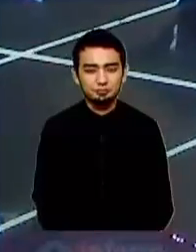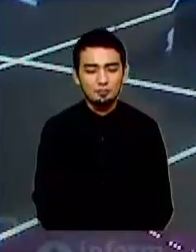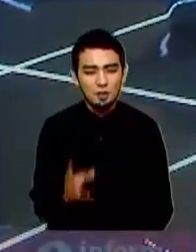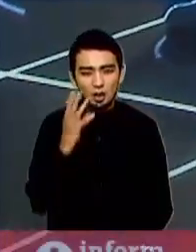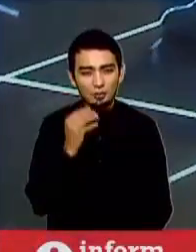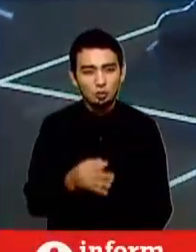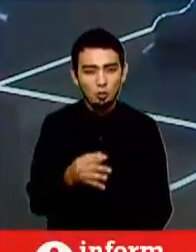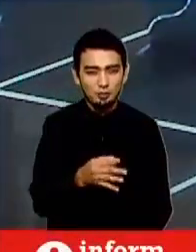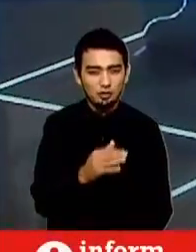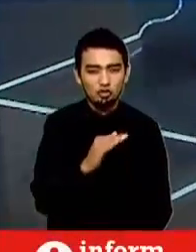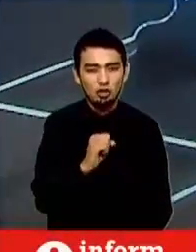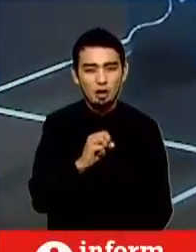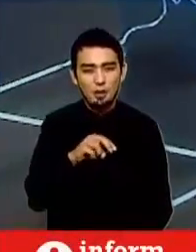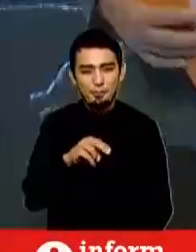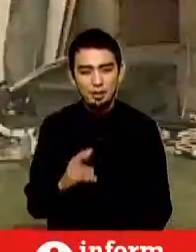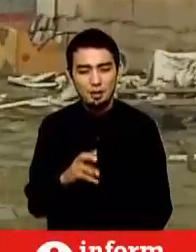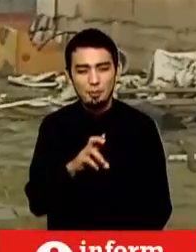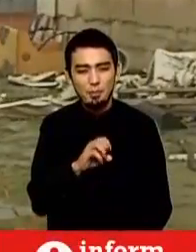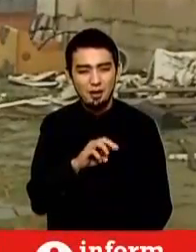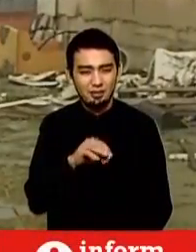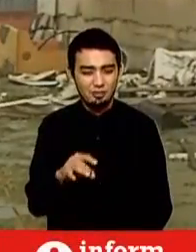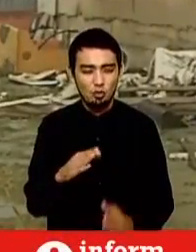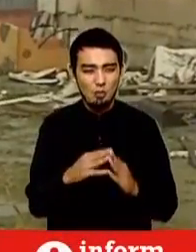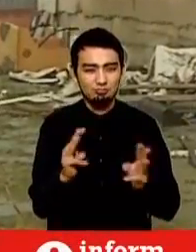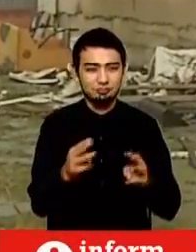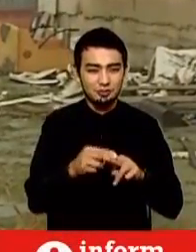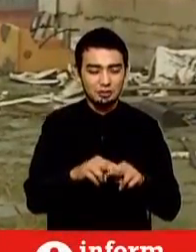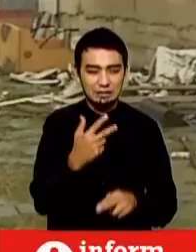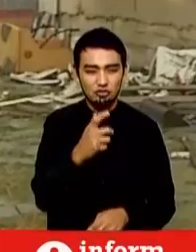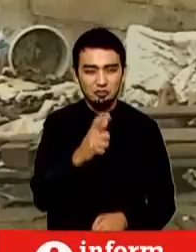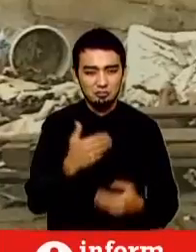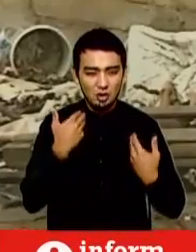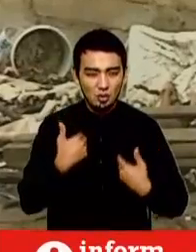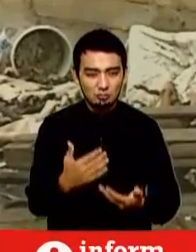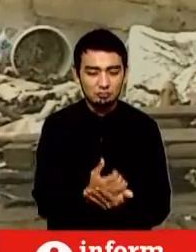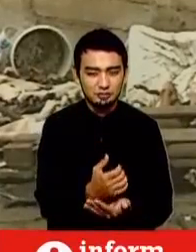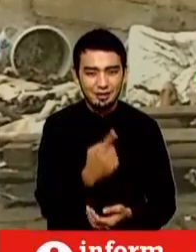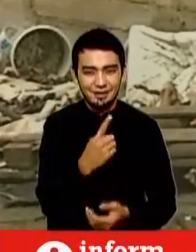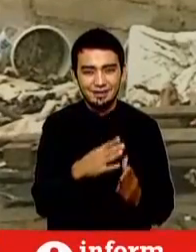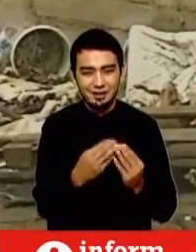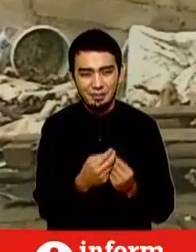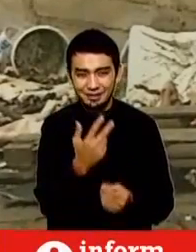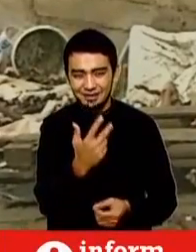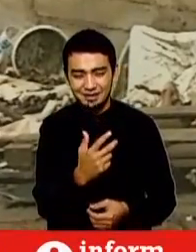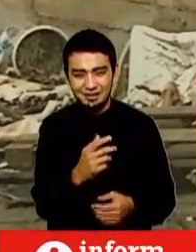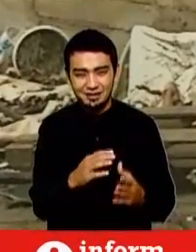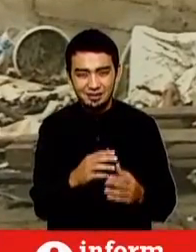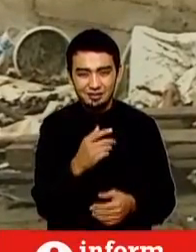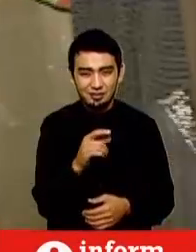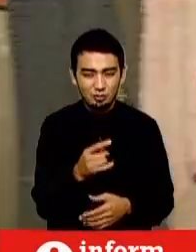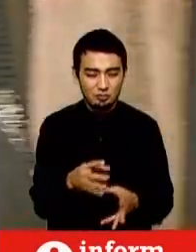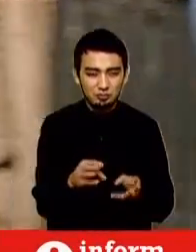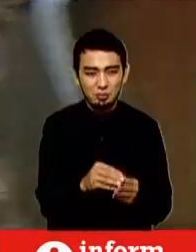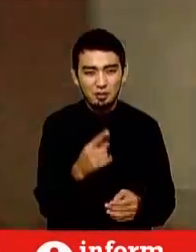Алматы облысындағы Жапек Батыр ауылында өртенген үйден 3 адамның мәйіті табылды. Бір отбасының 3 бірдей мүшесі тілсіз жаудың кесірінен